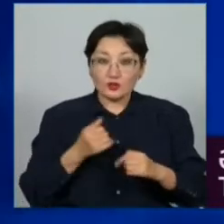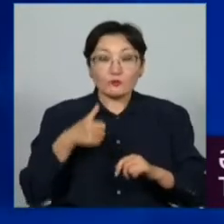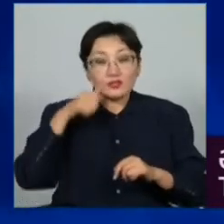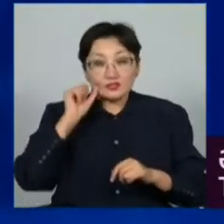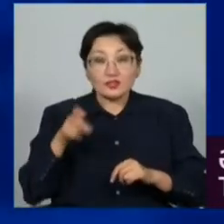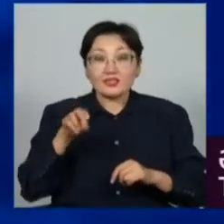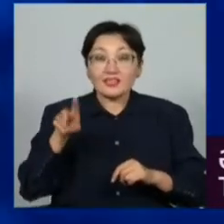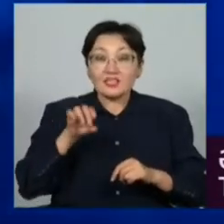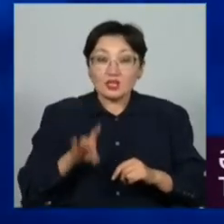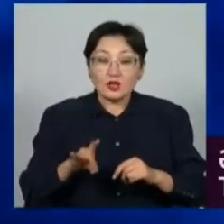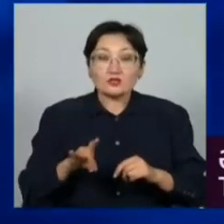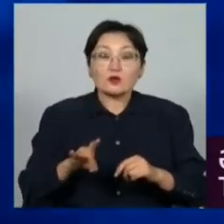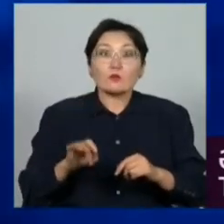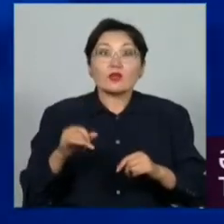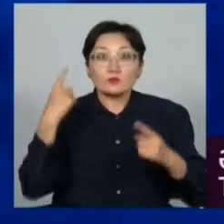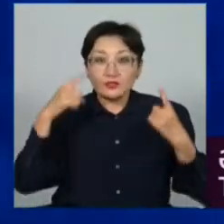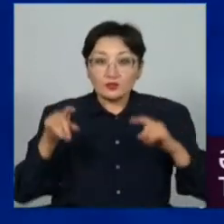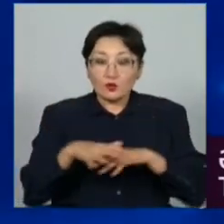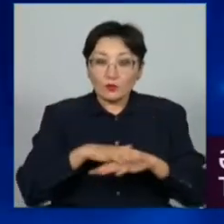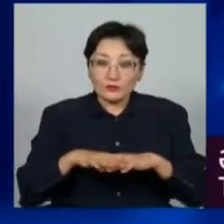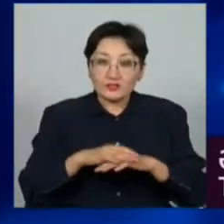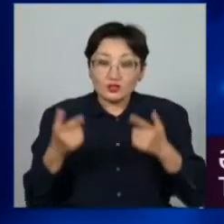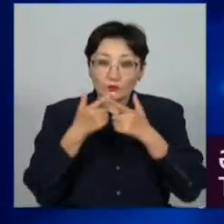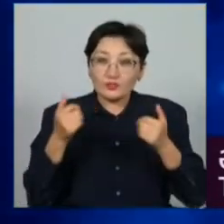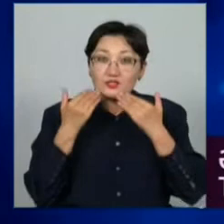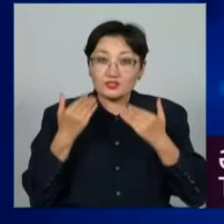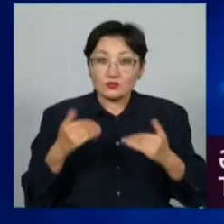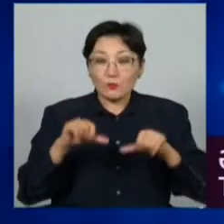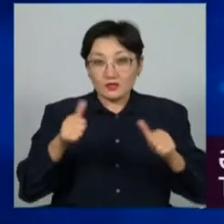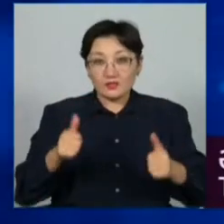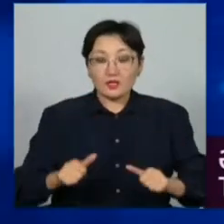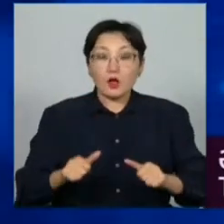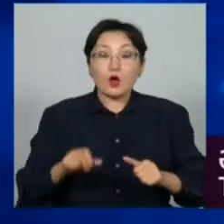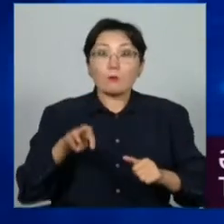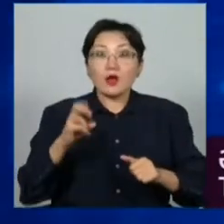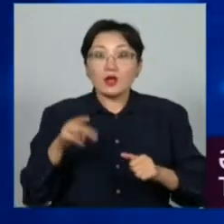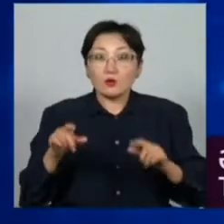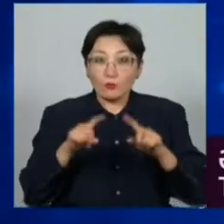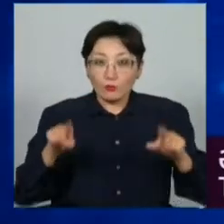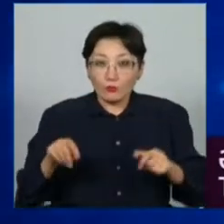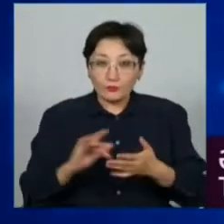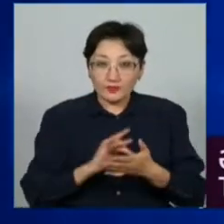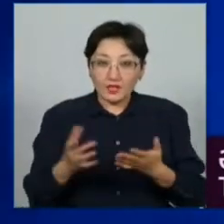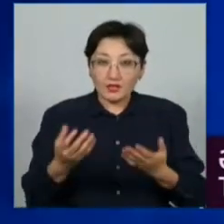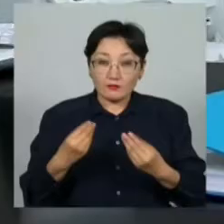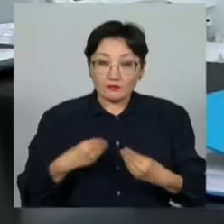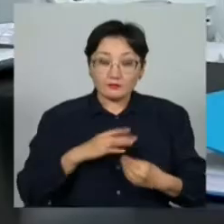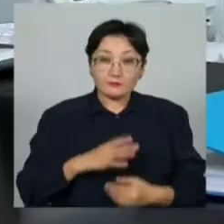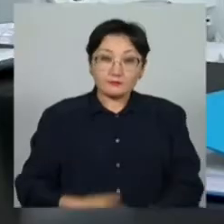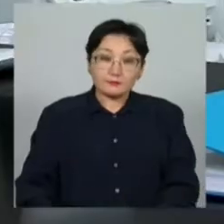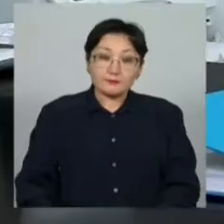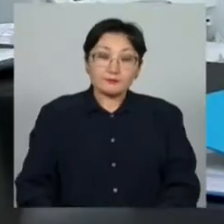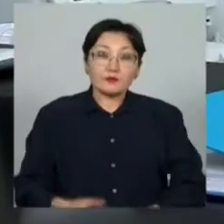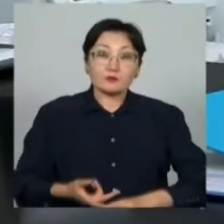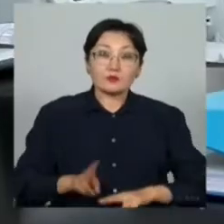кеше Данияр Уәлиев білім инновация қоғамдық қоры жариялаған соңғы үлгідегі MacBook-ты иеленіпті.